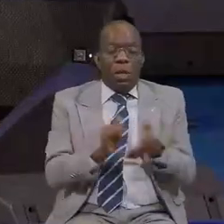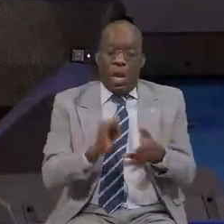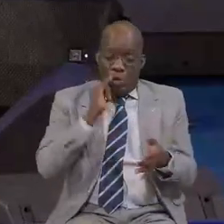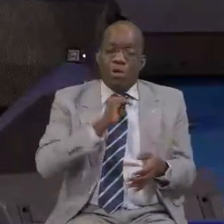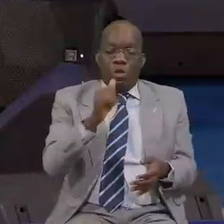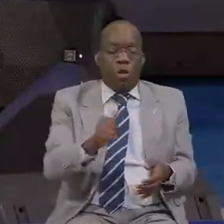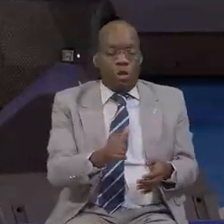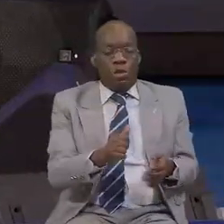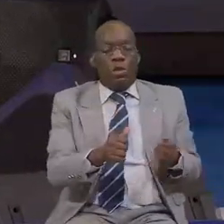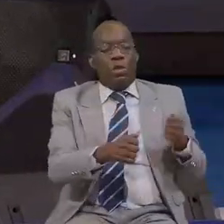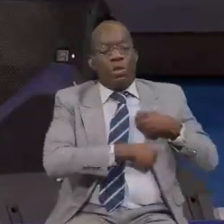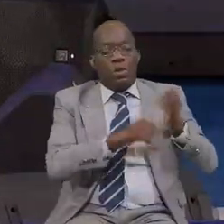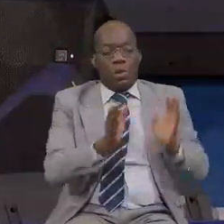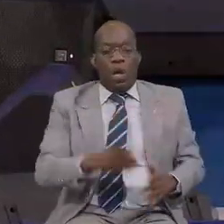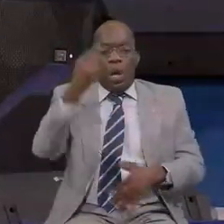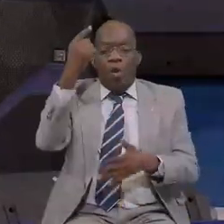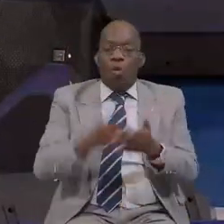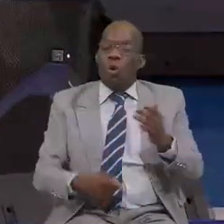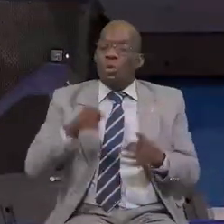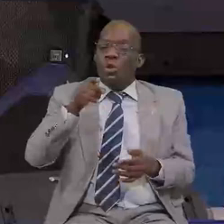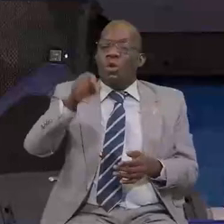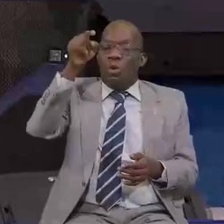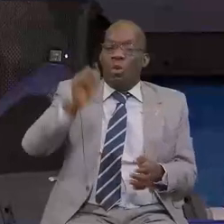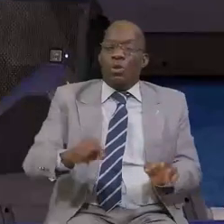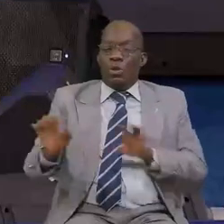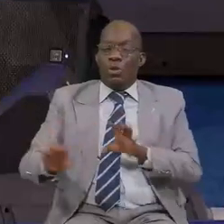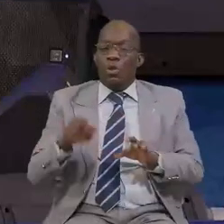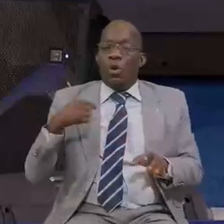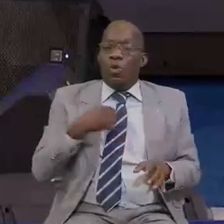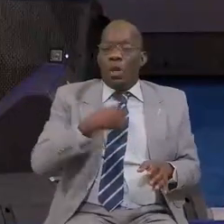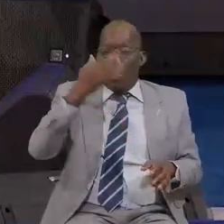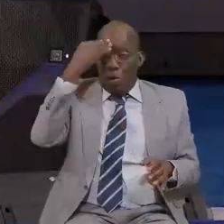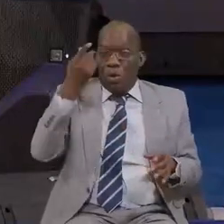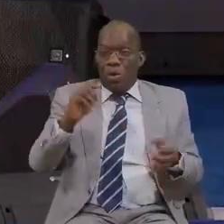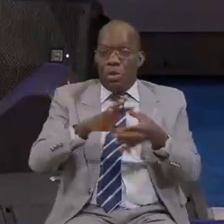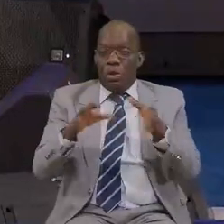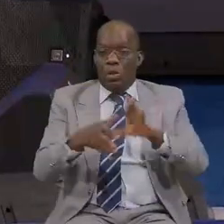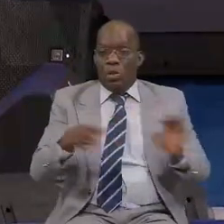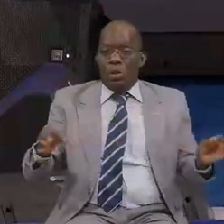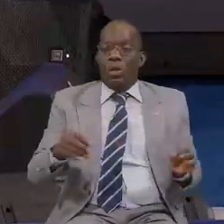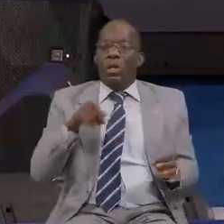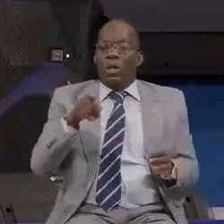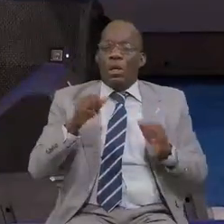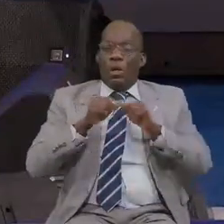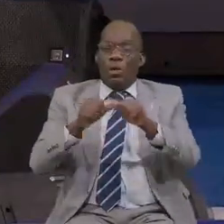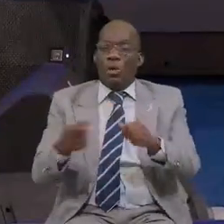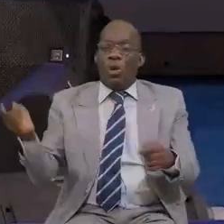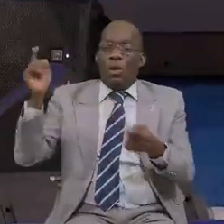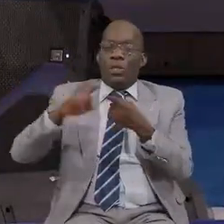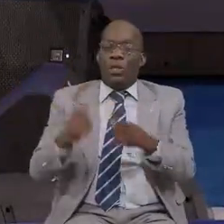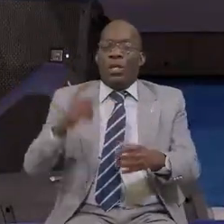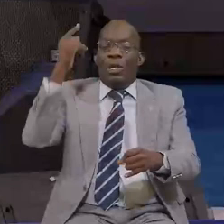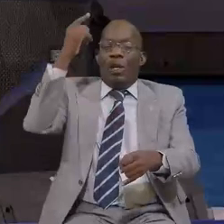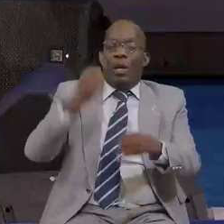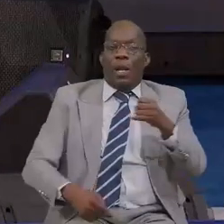que tu dois faire. Nous connaissons l'histoire. Il a continué jusqu'au dernier souffle en